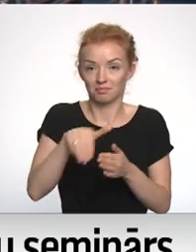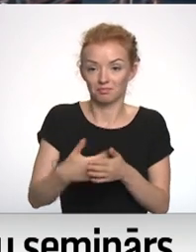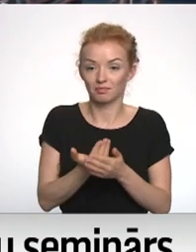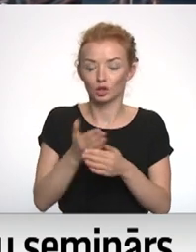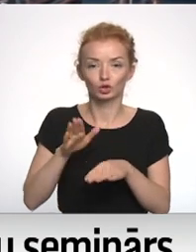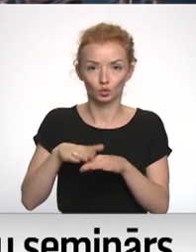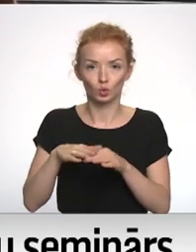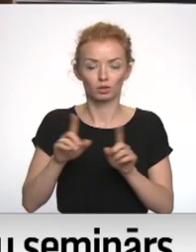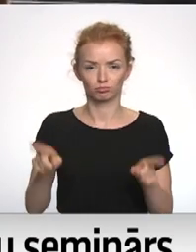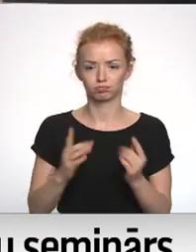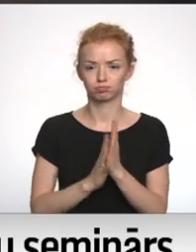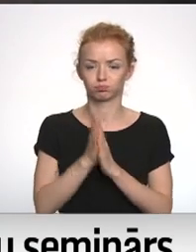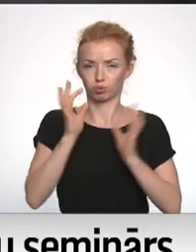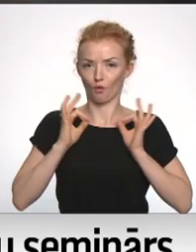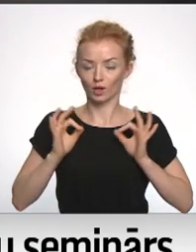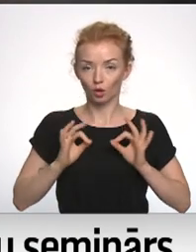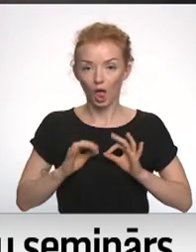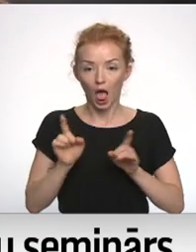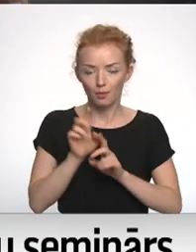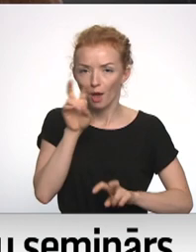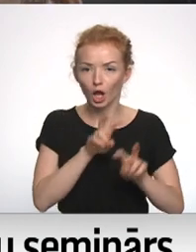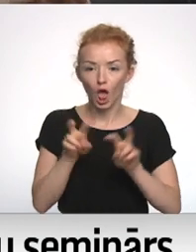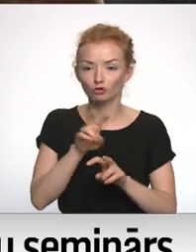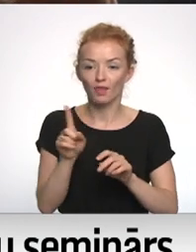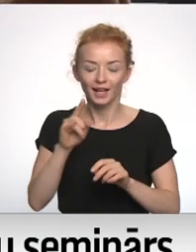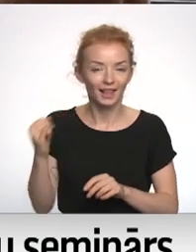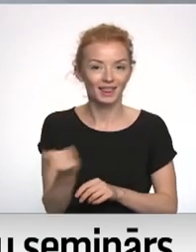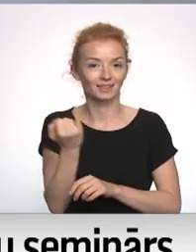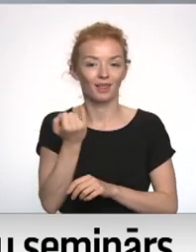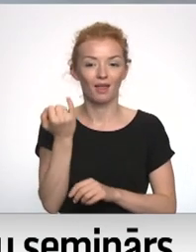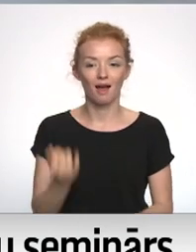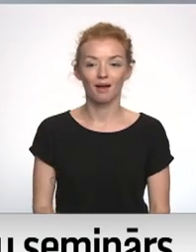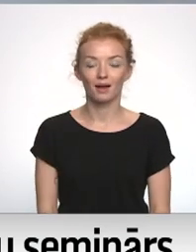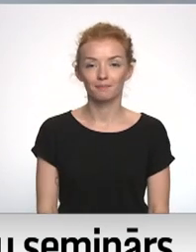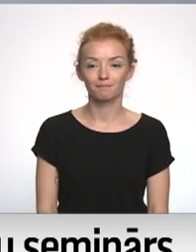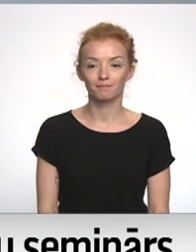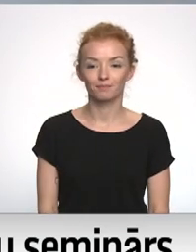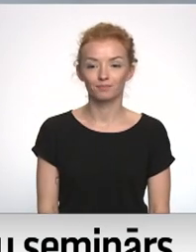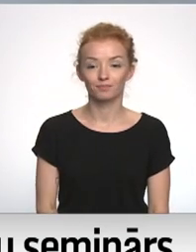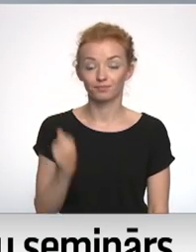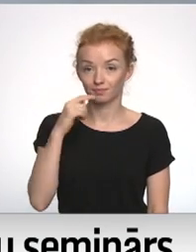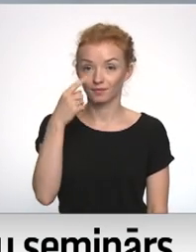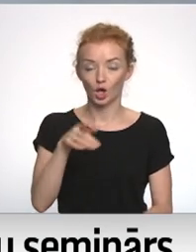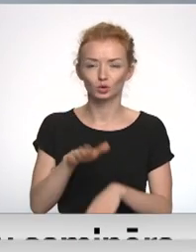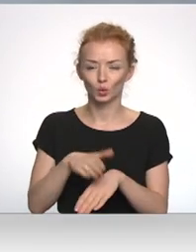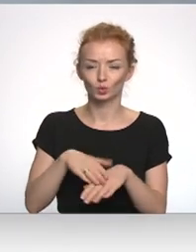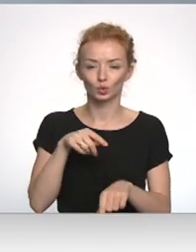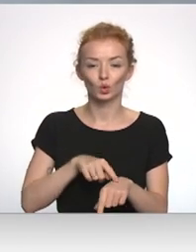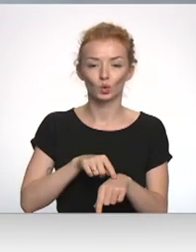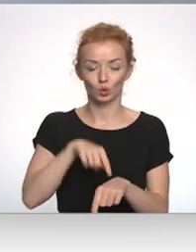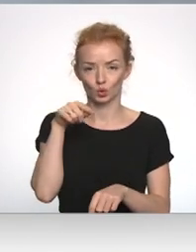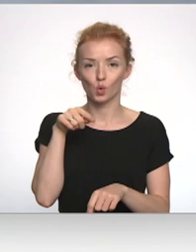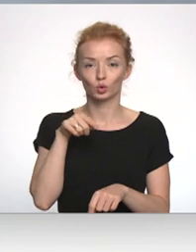savā profesionalitātē, bet arī pati meklēšana kļūst daudz interesantāka. Suns jūt, ka kinologs